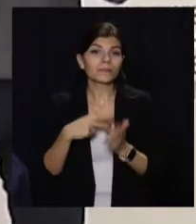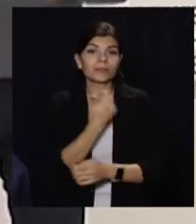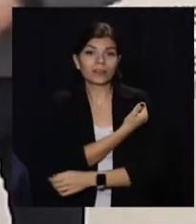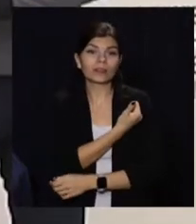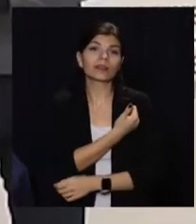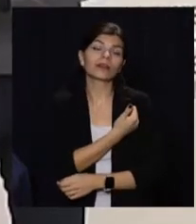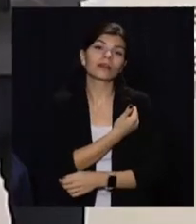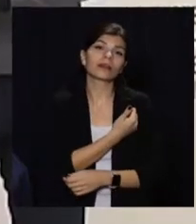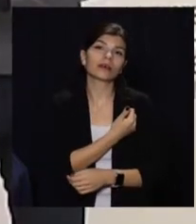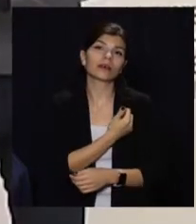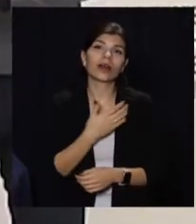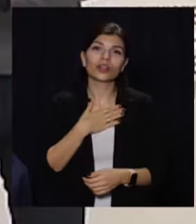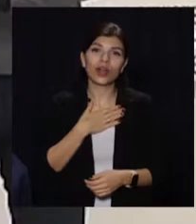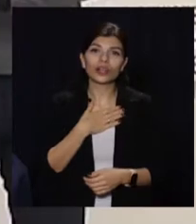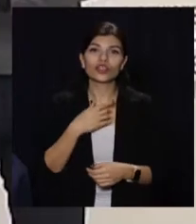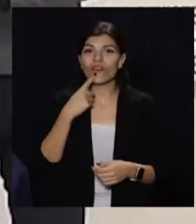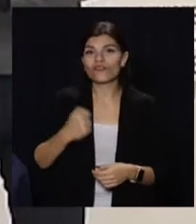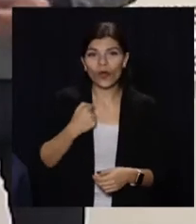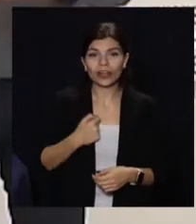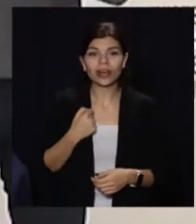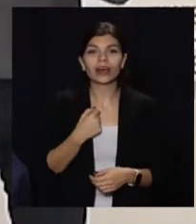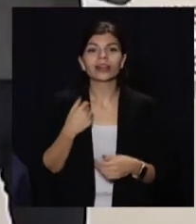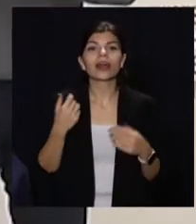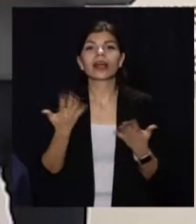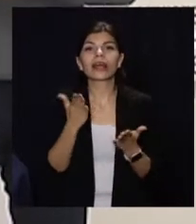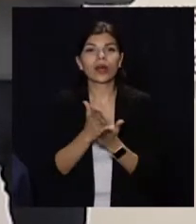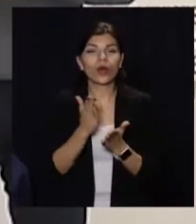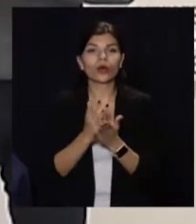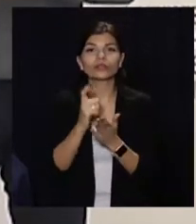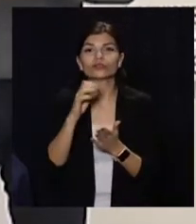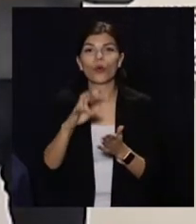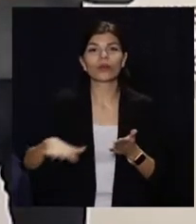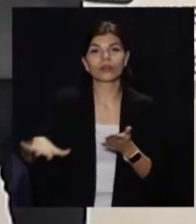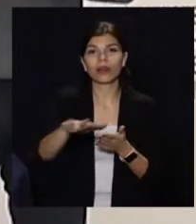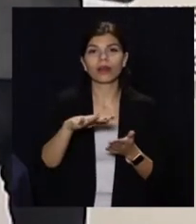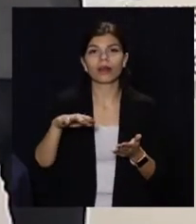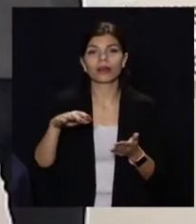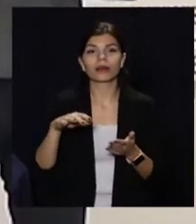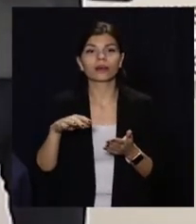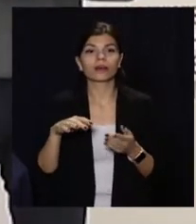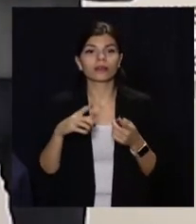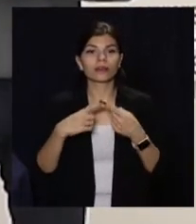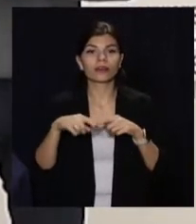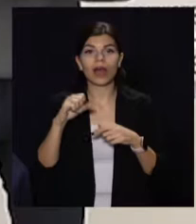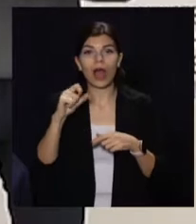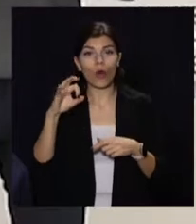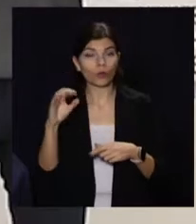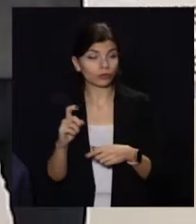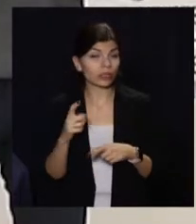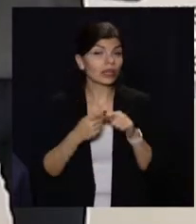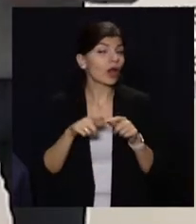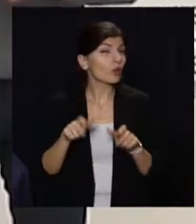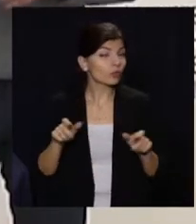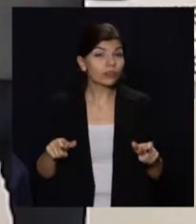вакцинувати наших бійців, які знаходяться в зоні АОС, це